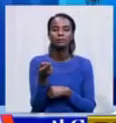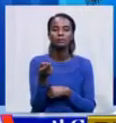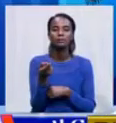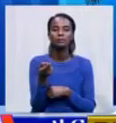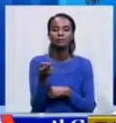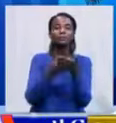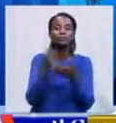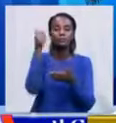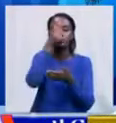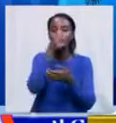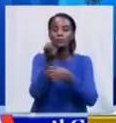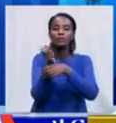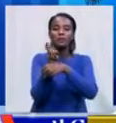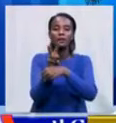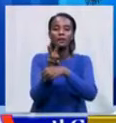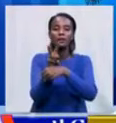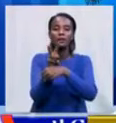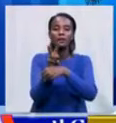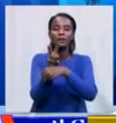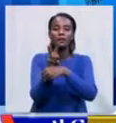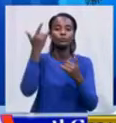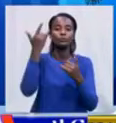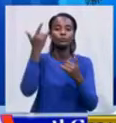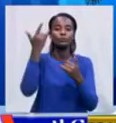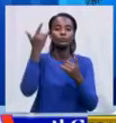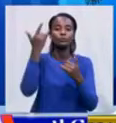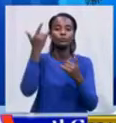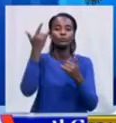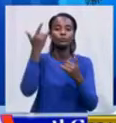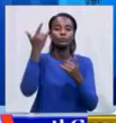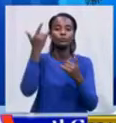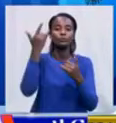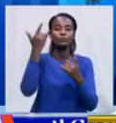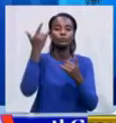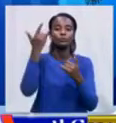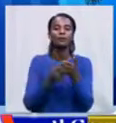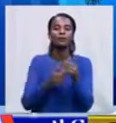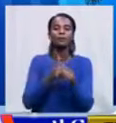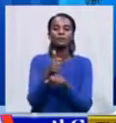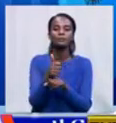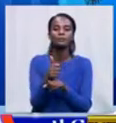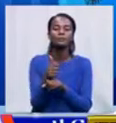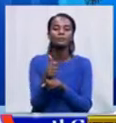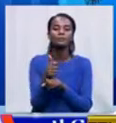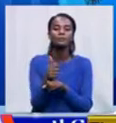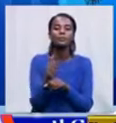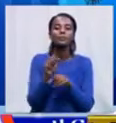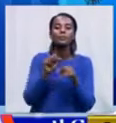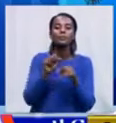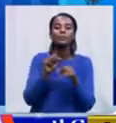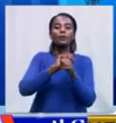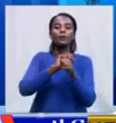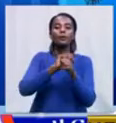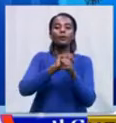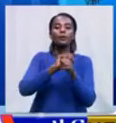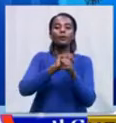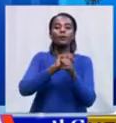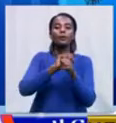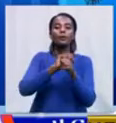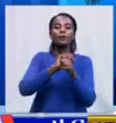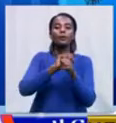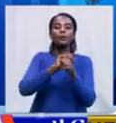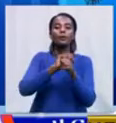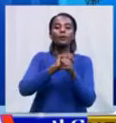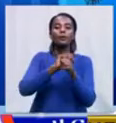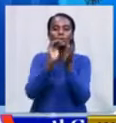ይህ የደቡብ ቴሌቪዥን ነው። አሁን ደግሞ ከውጭ ምንጭ ወዳገኘው መረጃ እናልፋለን። የኮሮና ቫይረስ መነሻው ከላቦራቶሪ